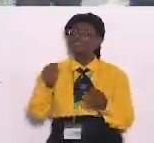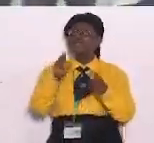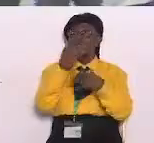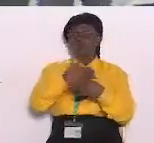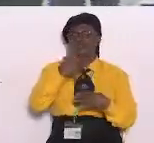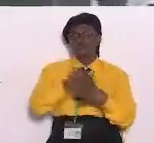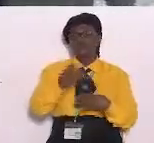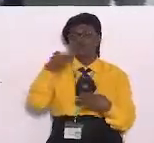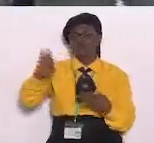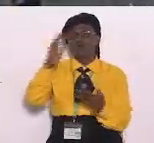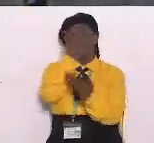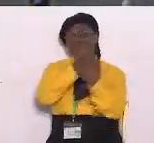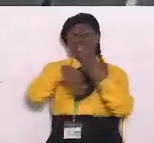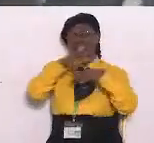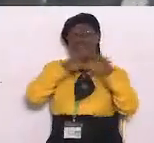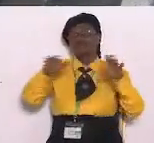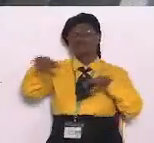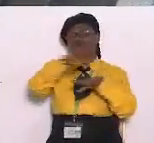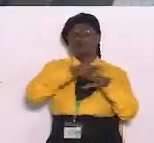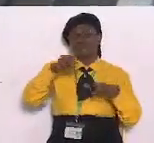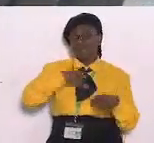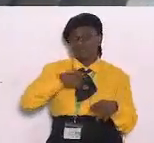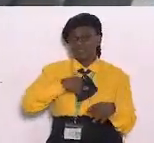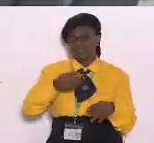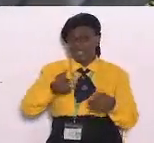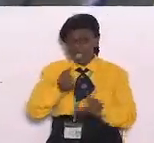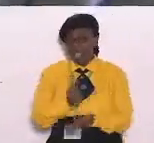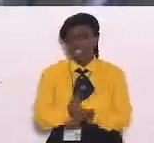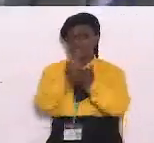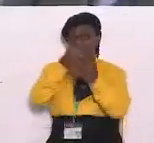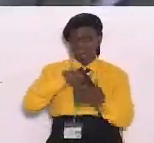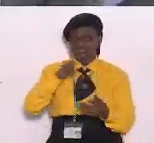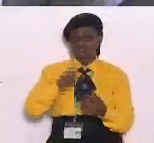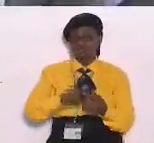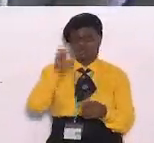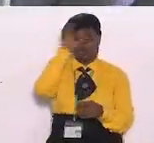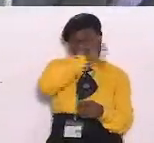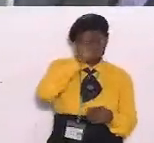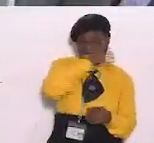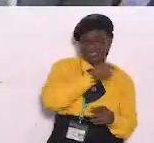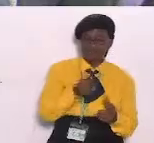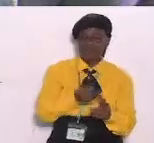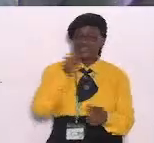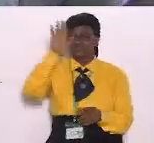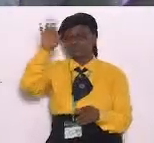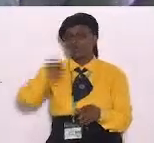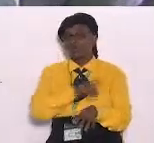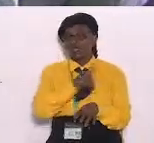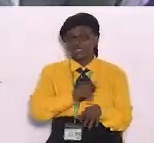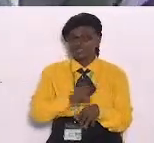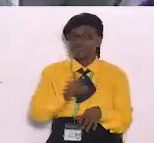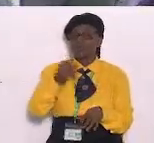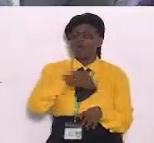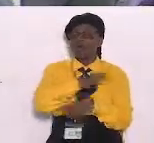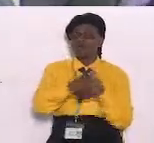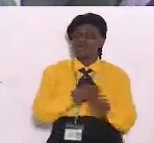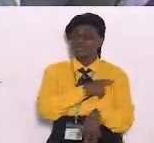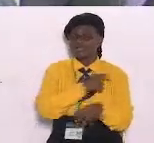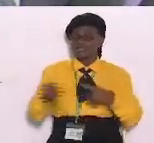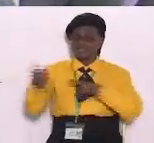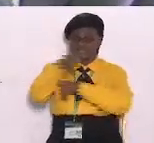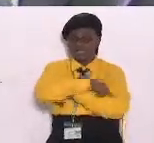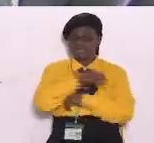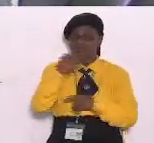ouvre les écluses des cieux pour moi aide-moi à chercher premièrement ton